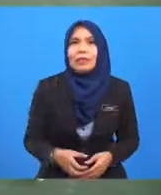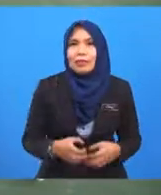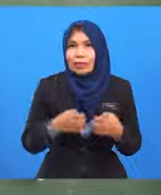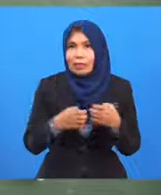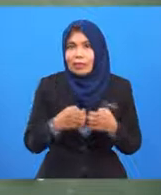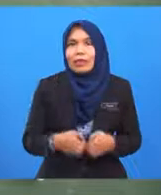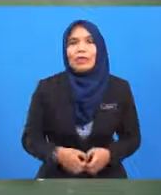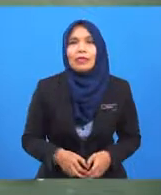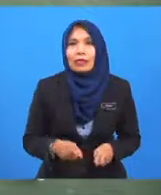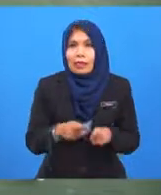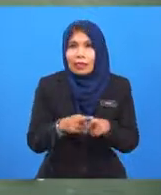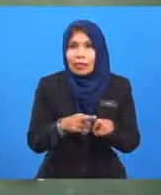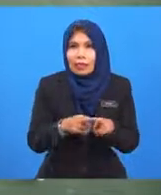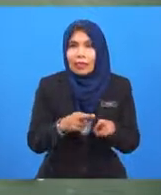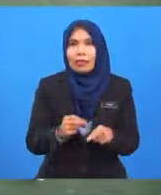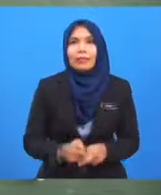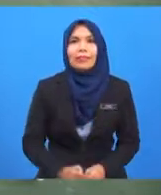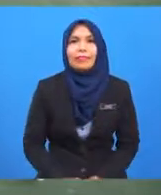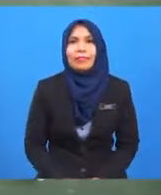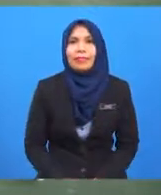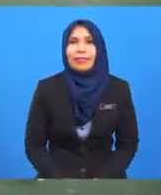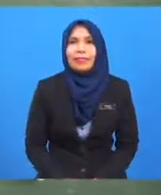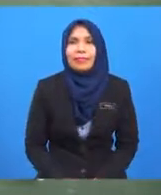prinsip satah condong.